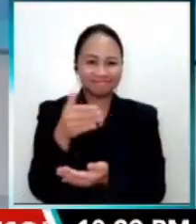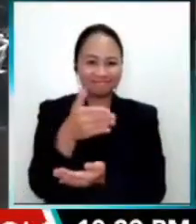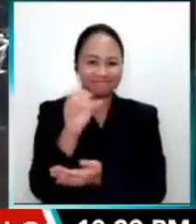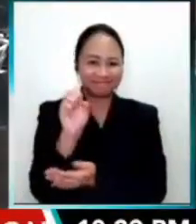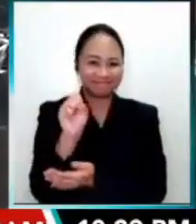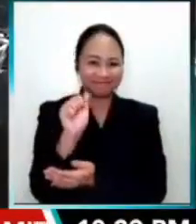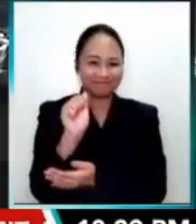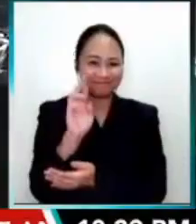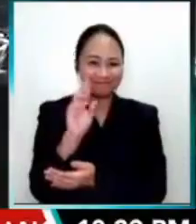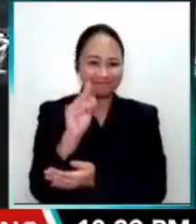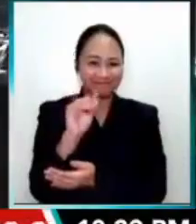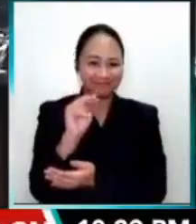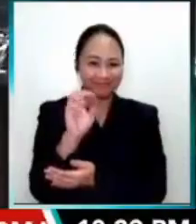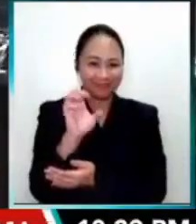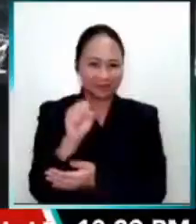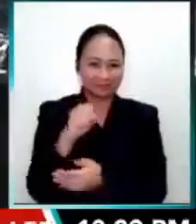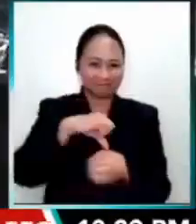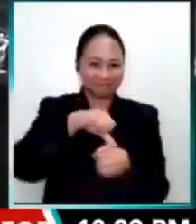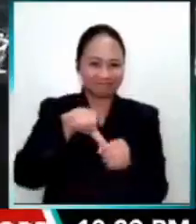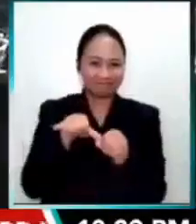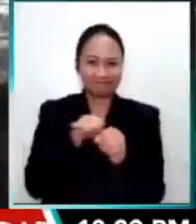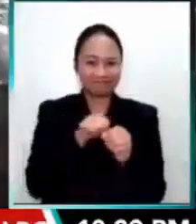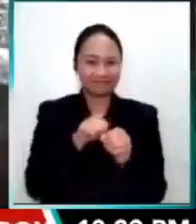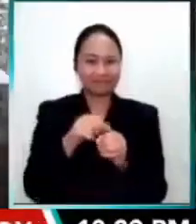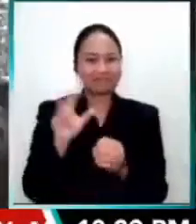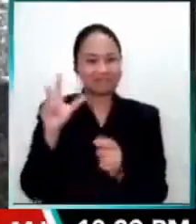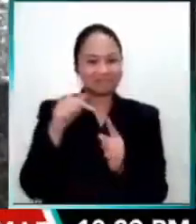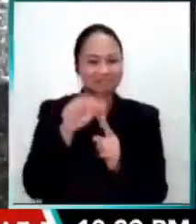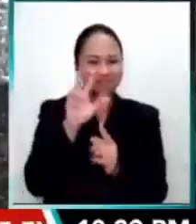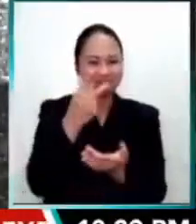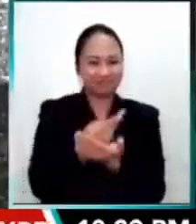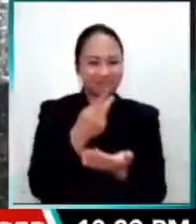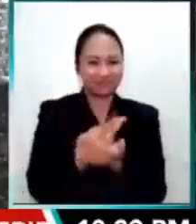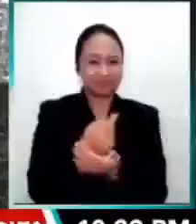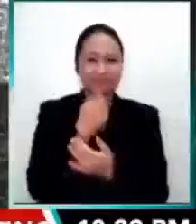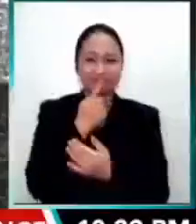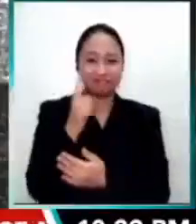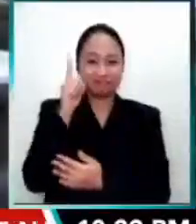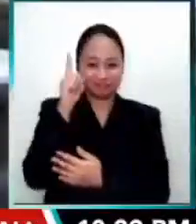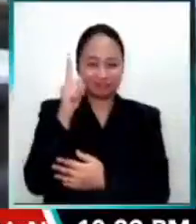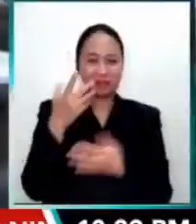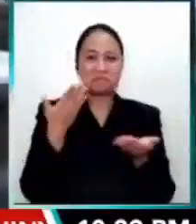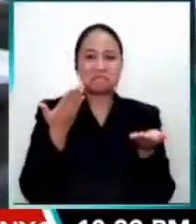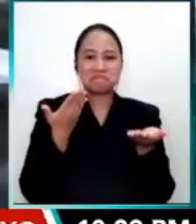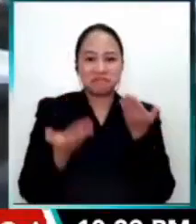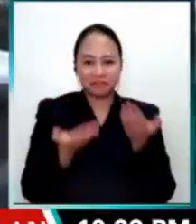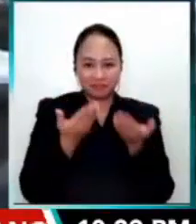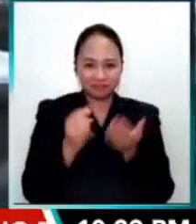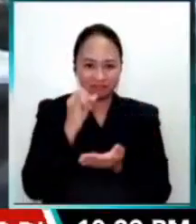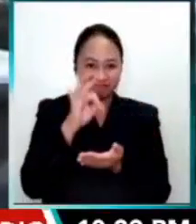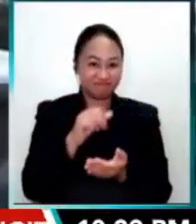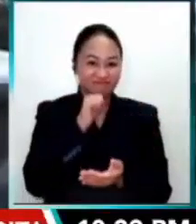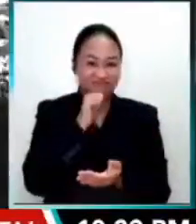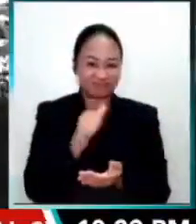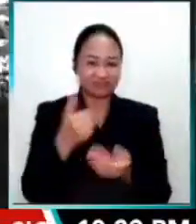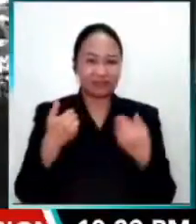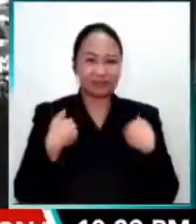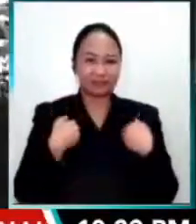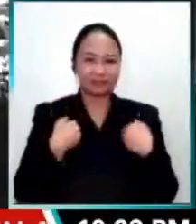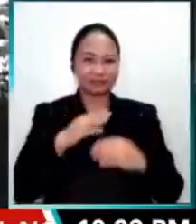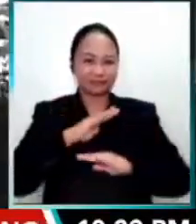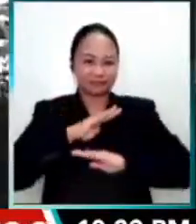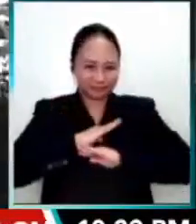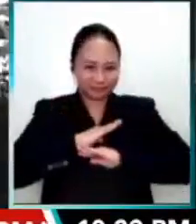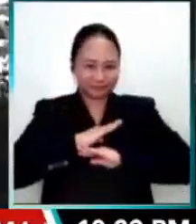yan sa Canned Sardines Association of the Philippines o CSAP. Yan ay kung hindi sila magkakaroon ng sapat na supply ng tamban